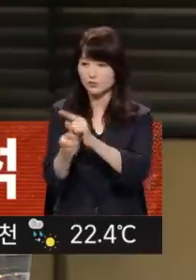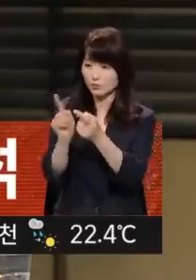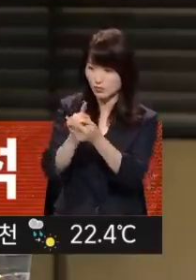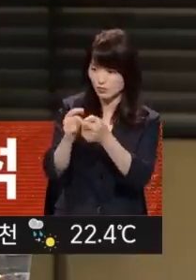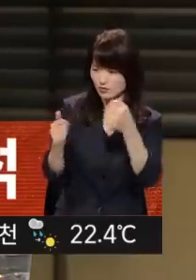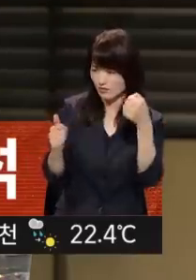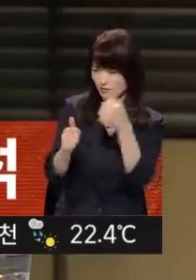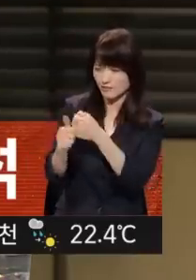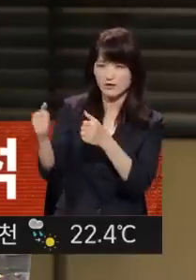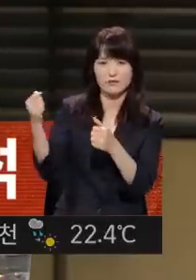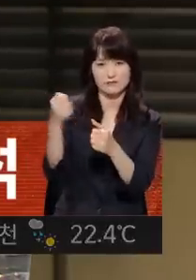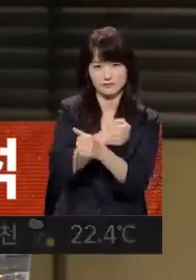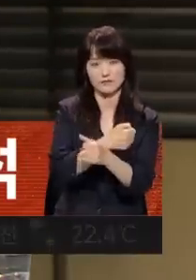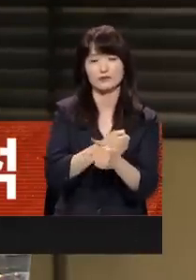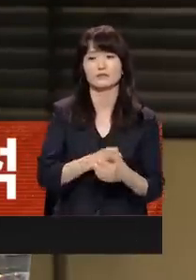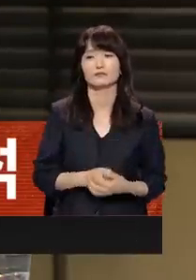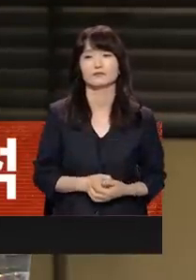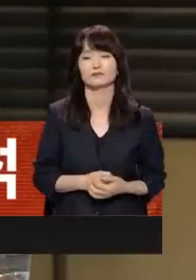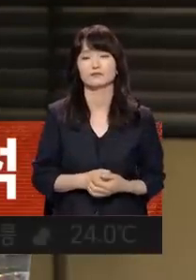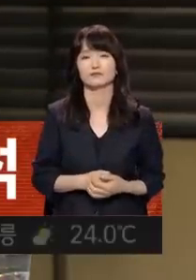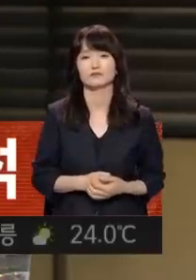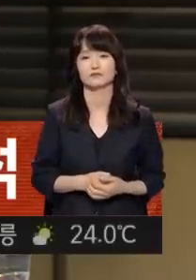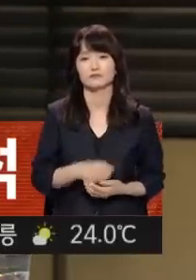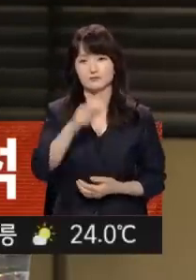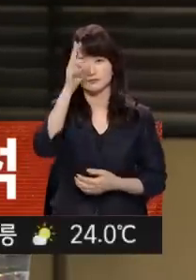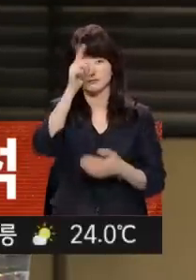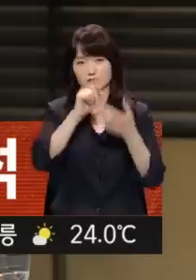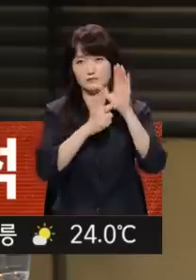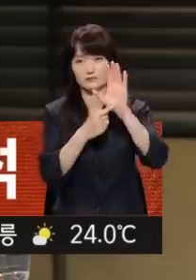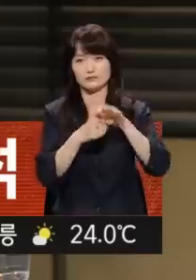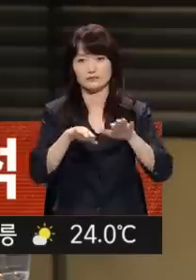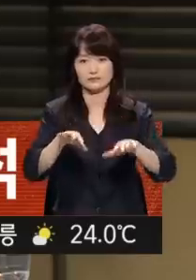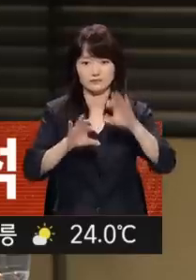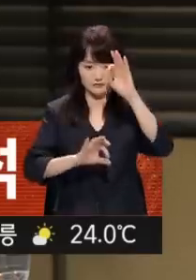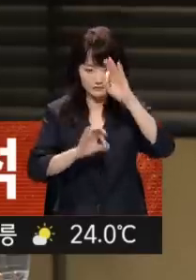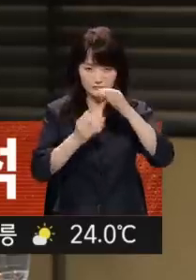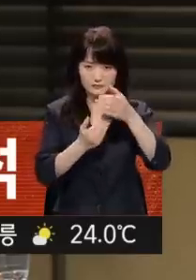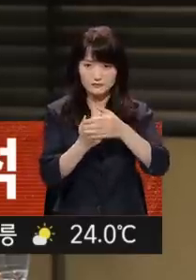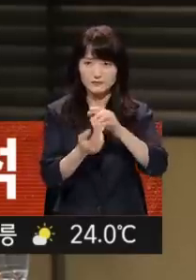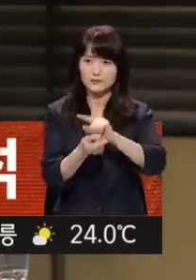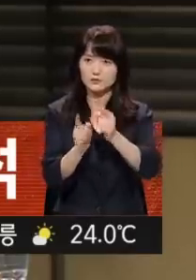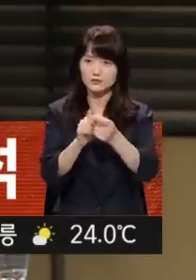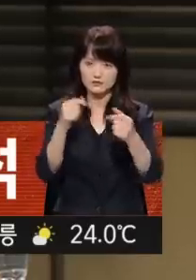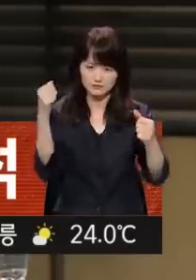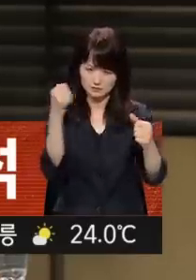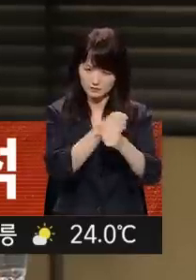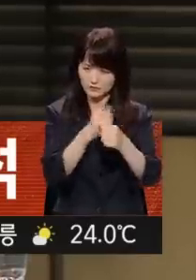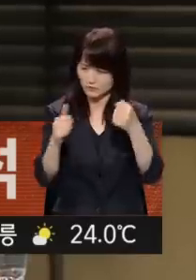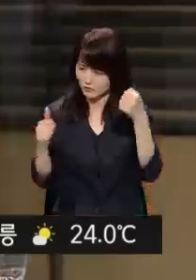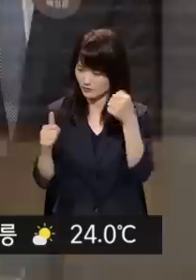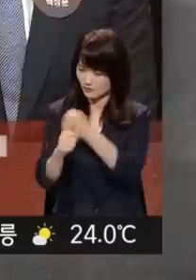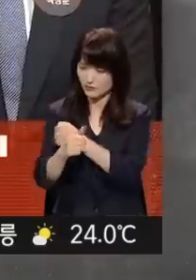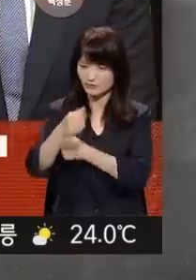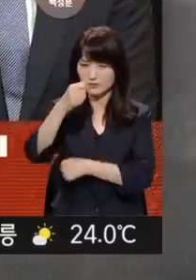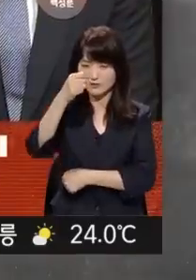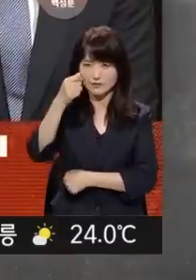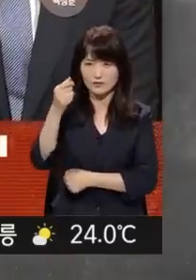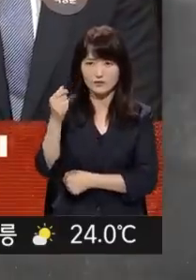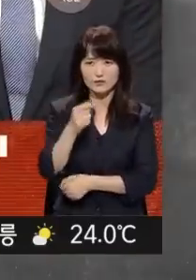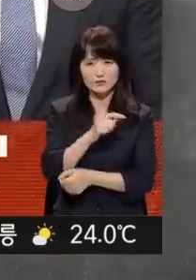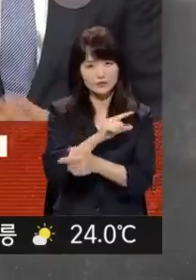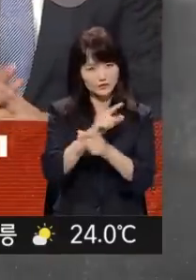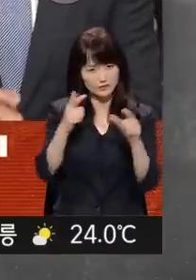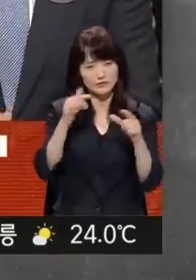그리고 경찰도 이번 사건과 관련해서 쌍방폭행으로 볼만한 정황이 여럿 있다 이렇게 지금 밝혀진